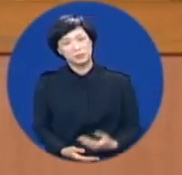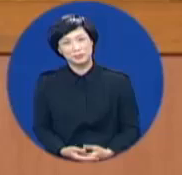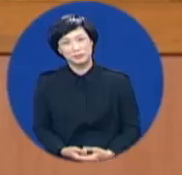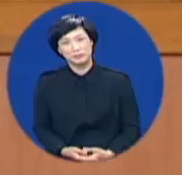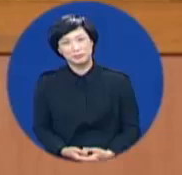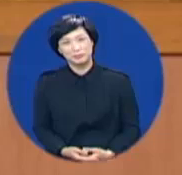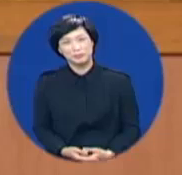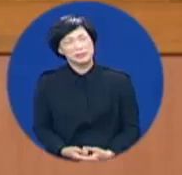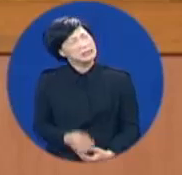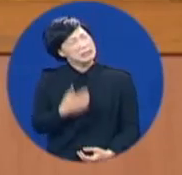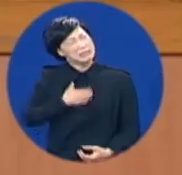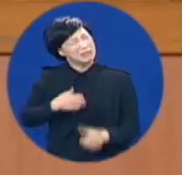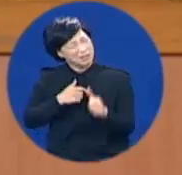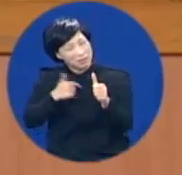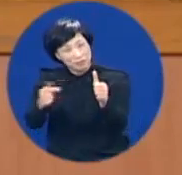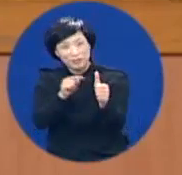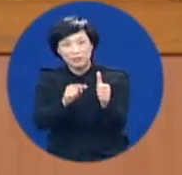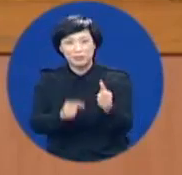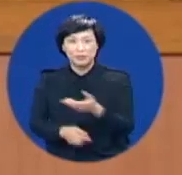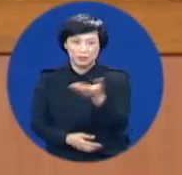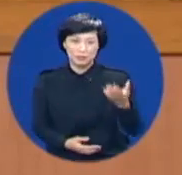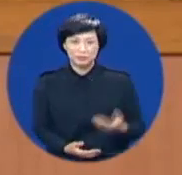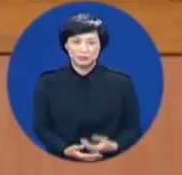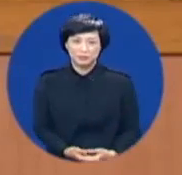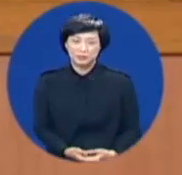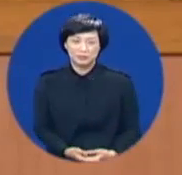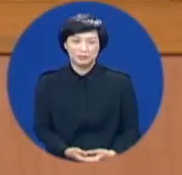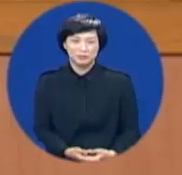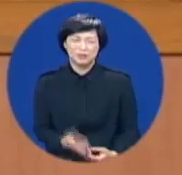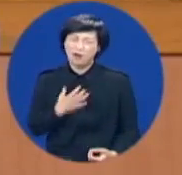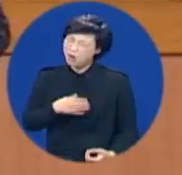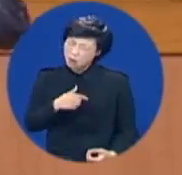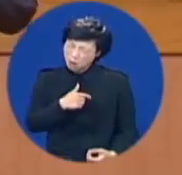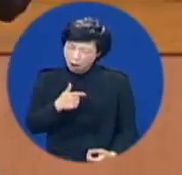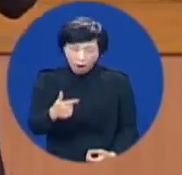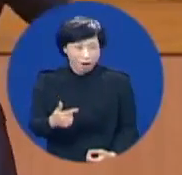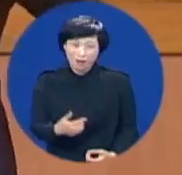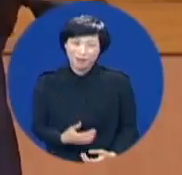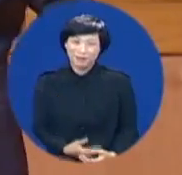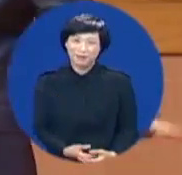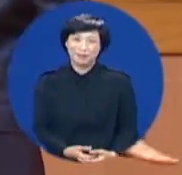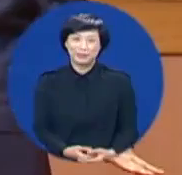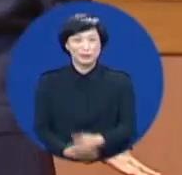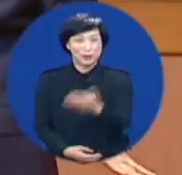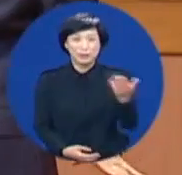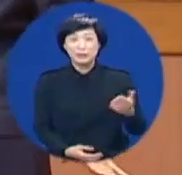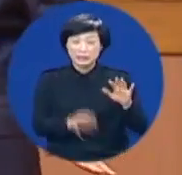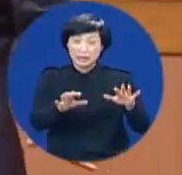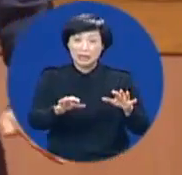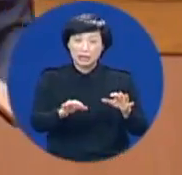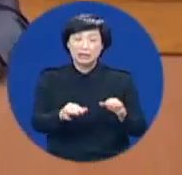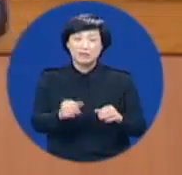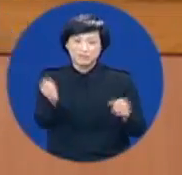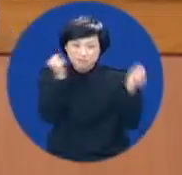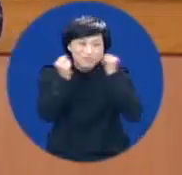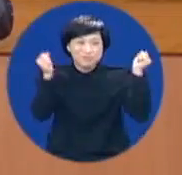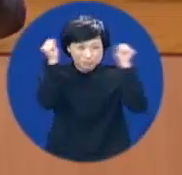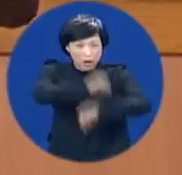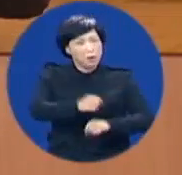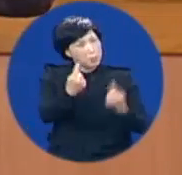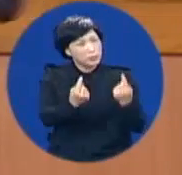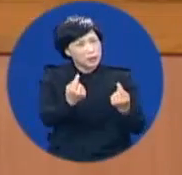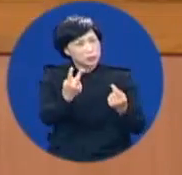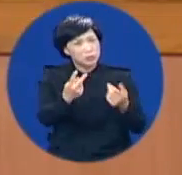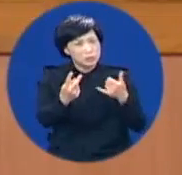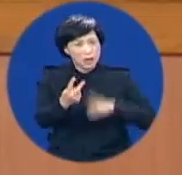참 그보다 더 괴로운 일은 없어요. 그보다 더 괴로운 일 없어요. 재산이 망한 것보다 예